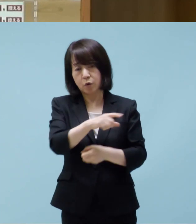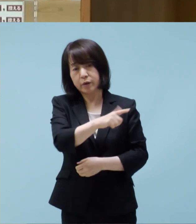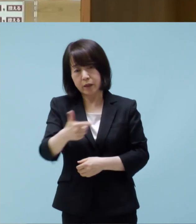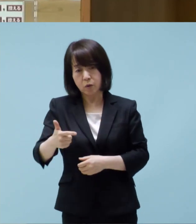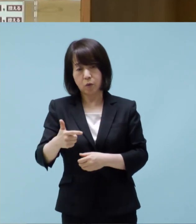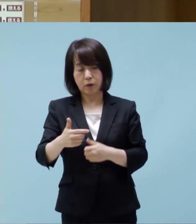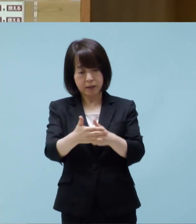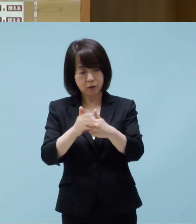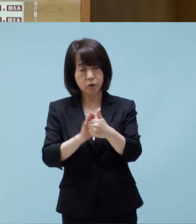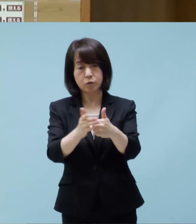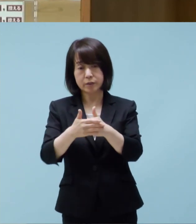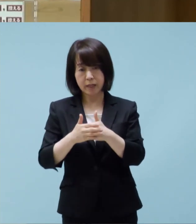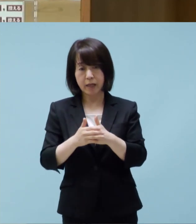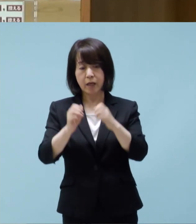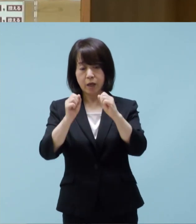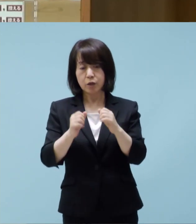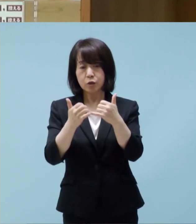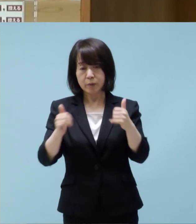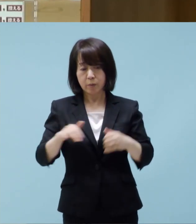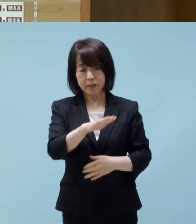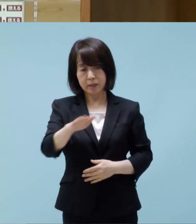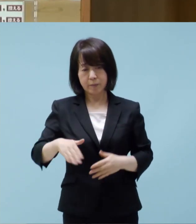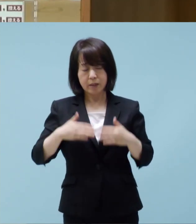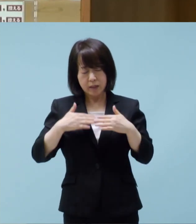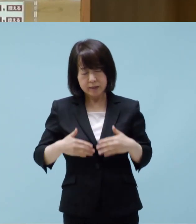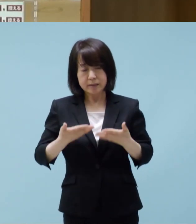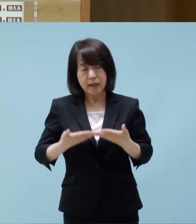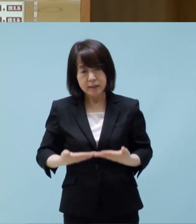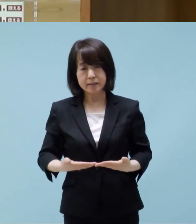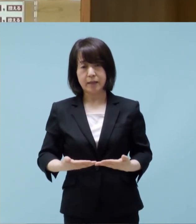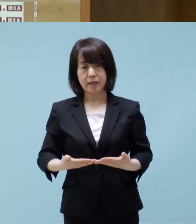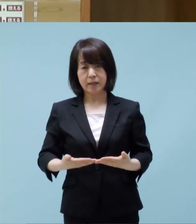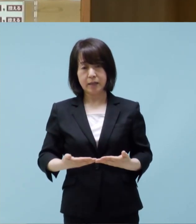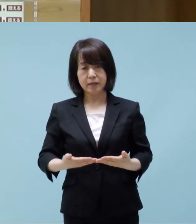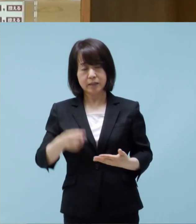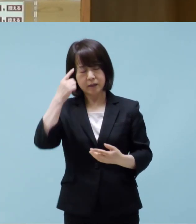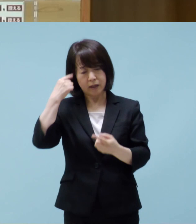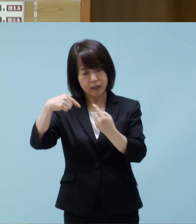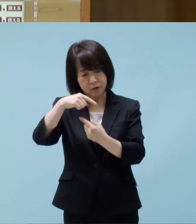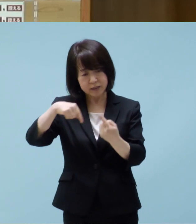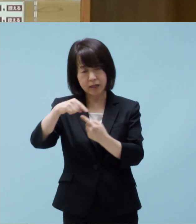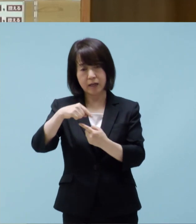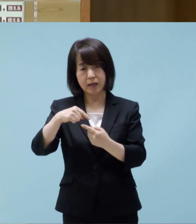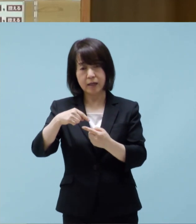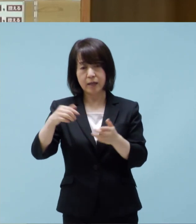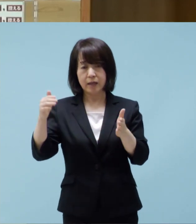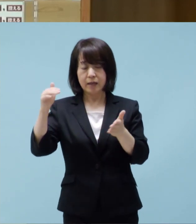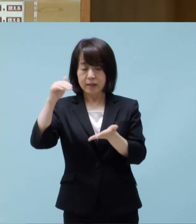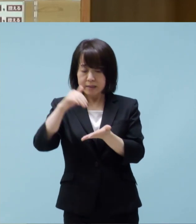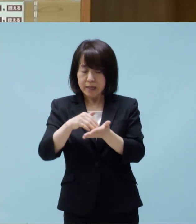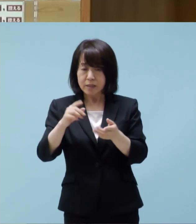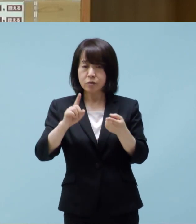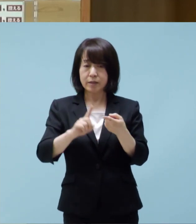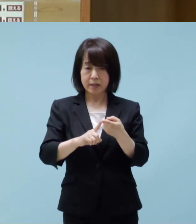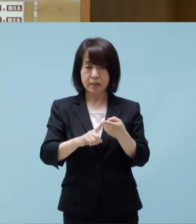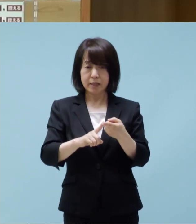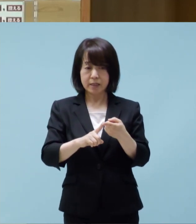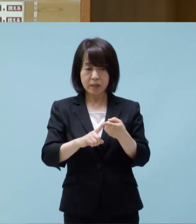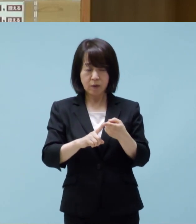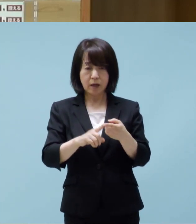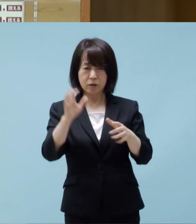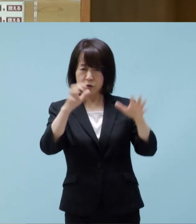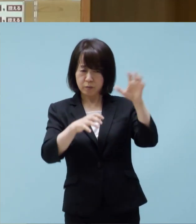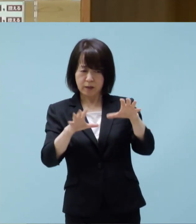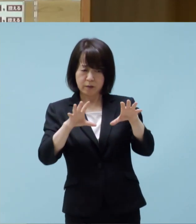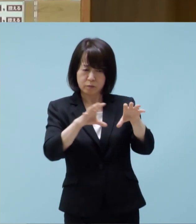の安全に配慮をしながら、最終的には捕獲など、適切に対応をしたという